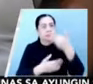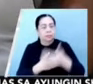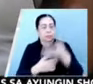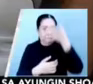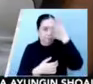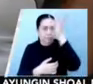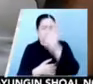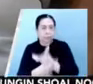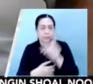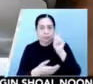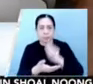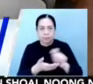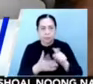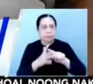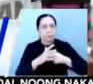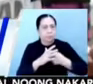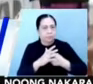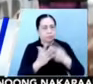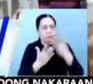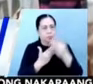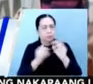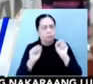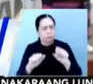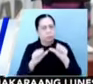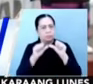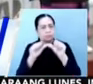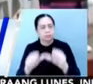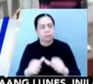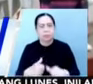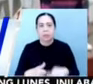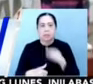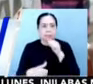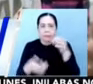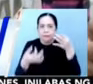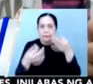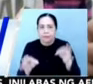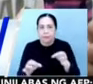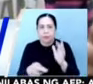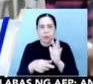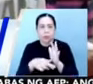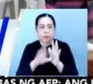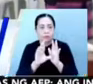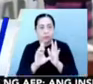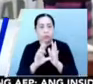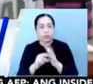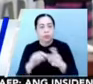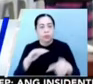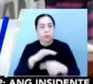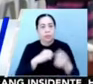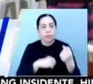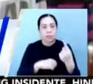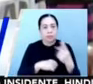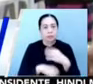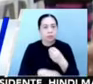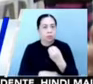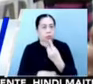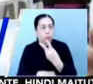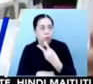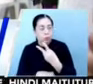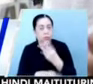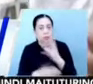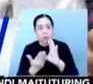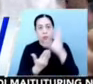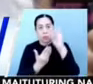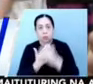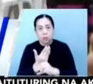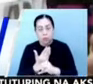mga nasimulan niya na pwedeng ituloy. Hindi pa tayo tapos sa review ng grades 11 and 12 na curriculum, so kailangan